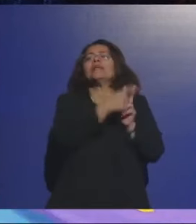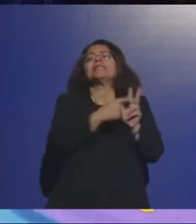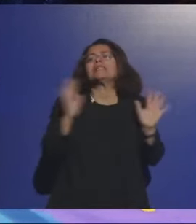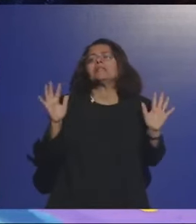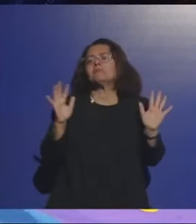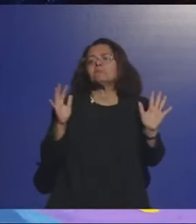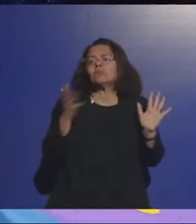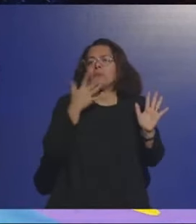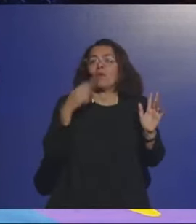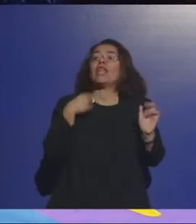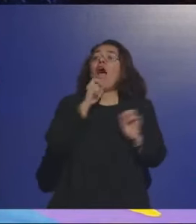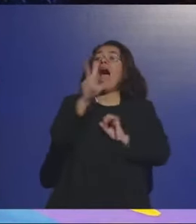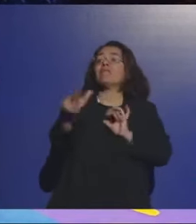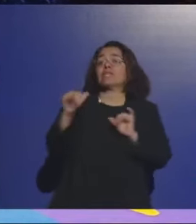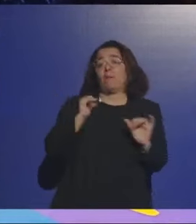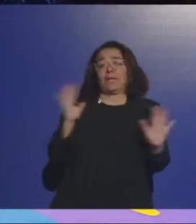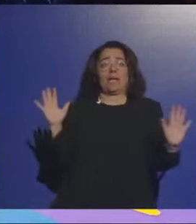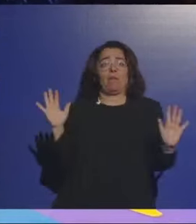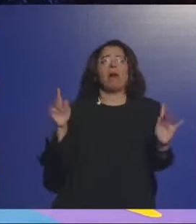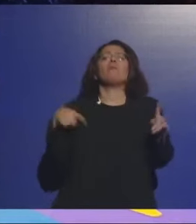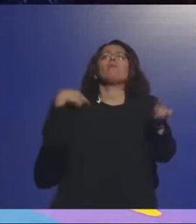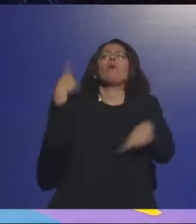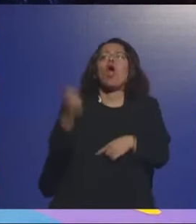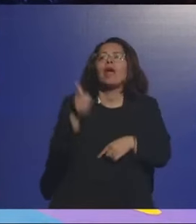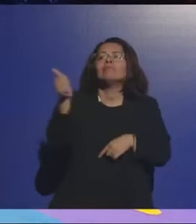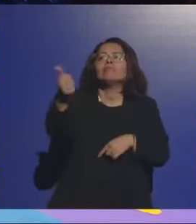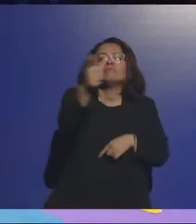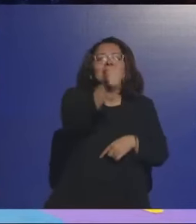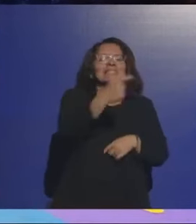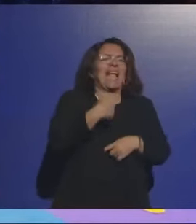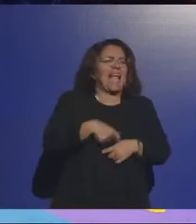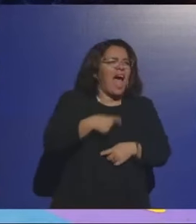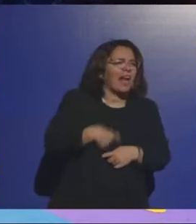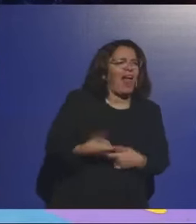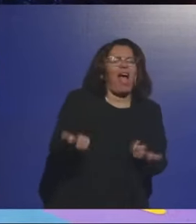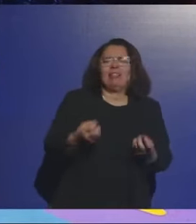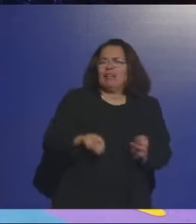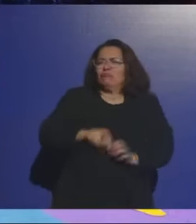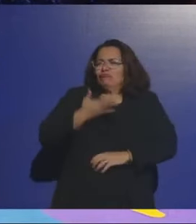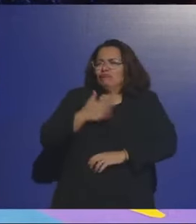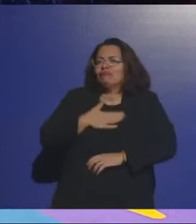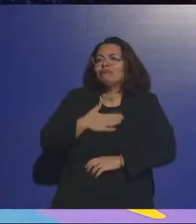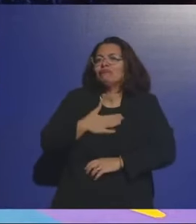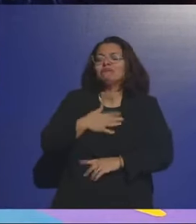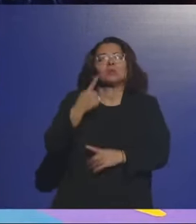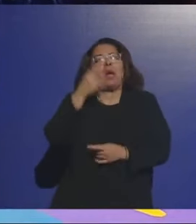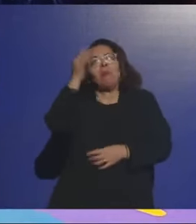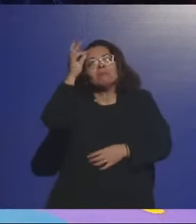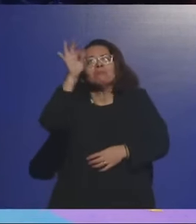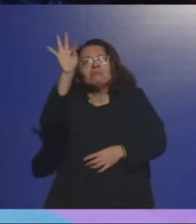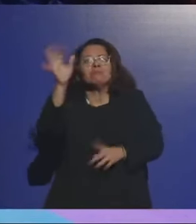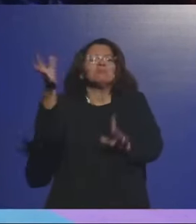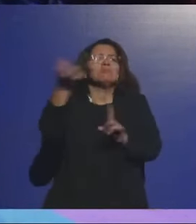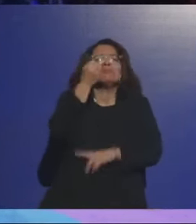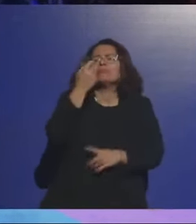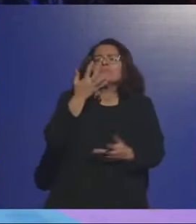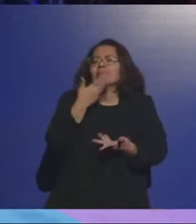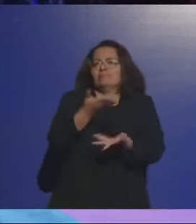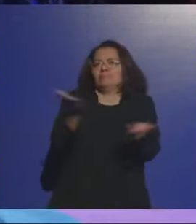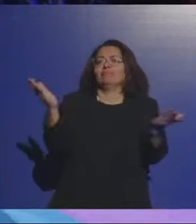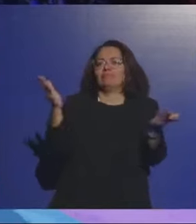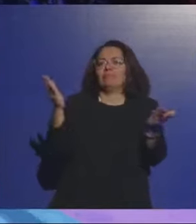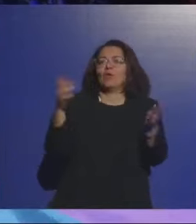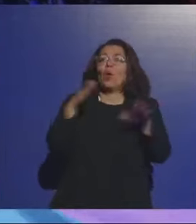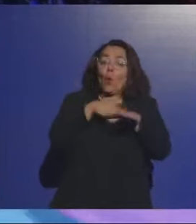utili e ognuno in base al proprio carattere alla propria natura al suo proprio modo di essere alle proprie ambizioni utilizzando